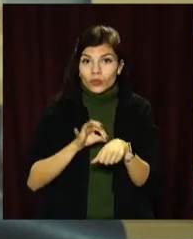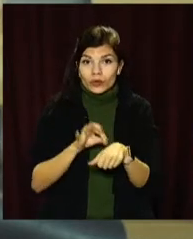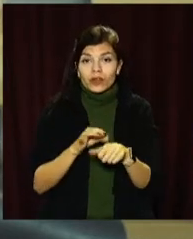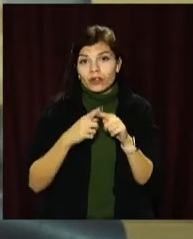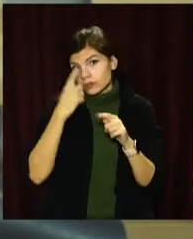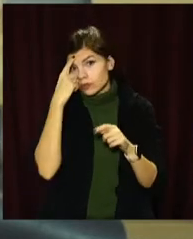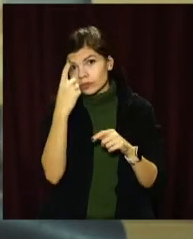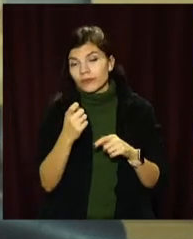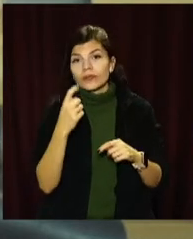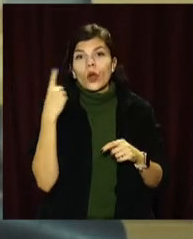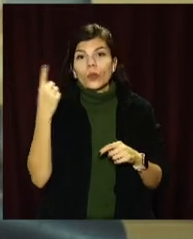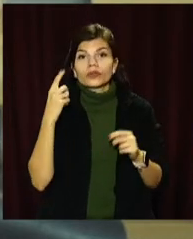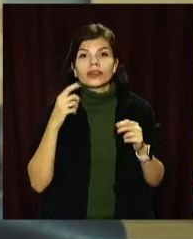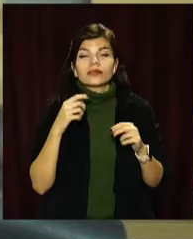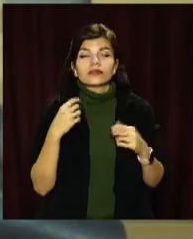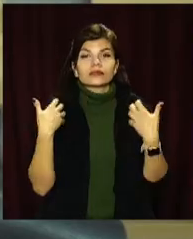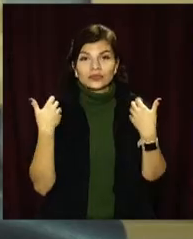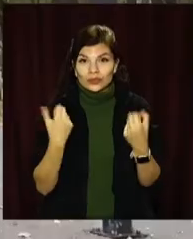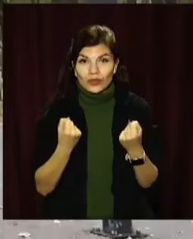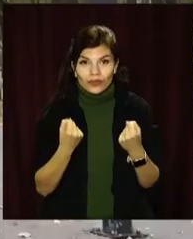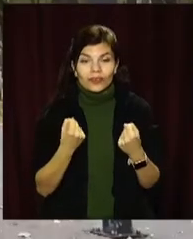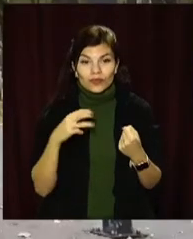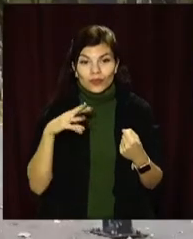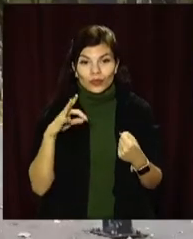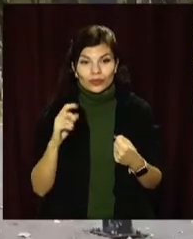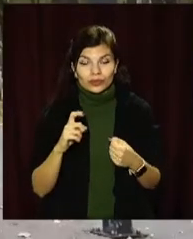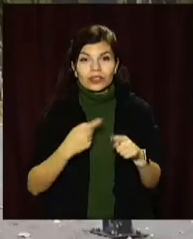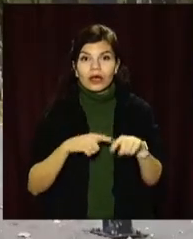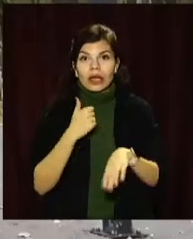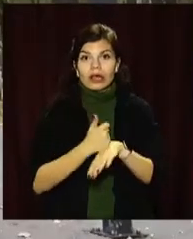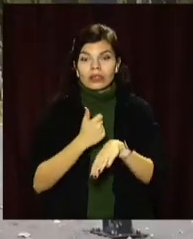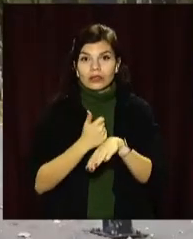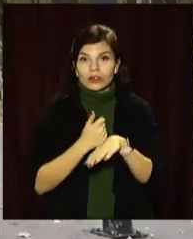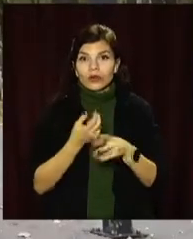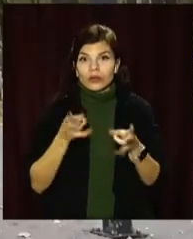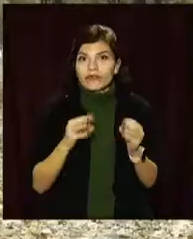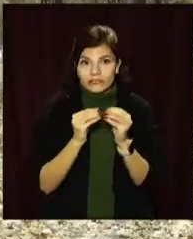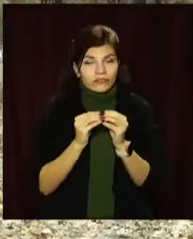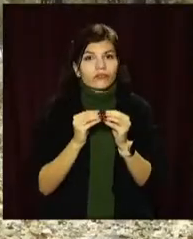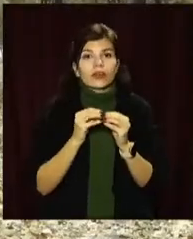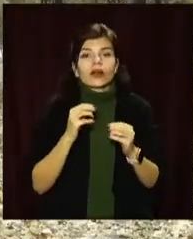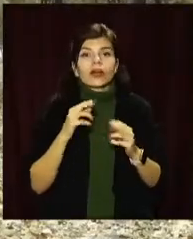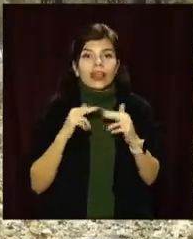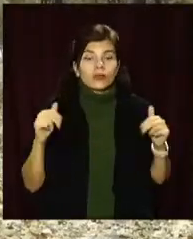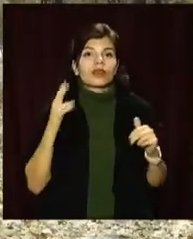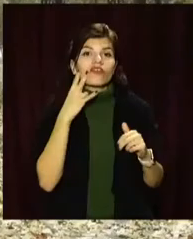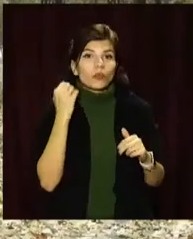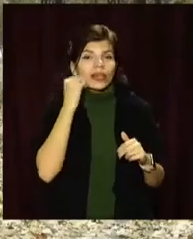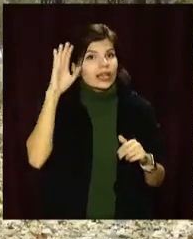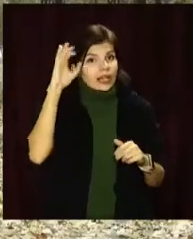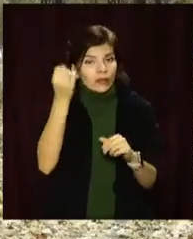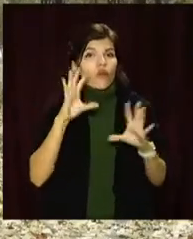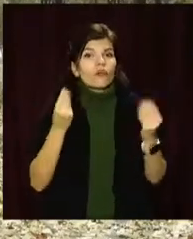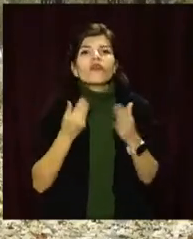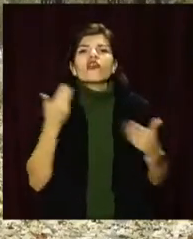це повідомляють в обласному департаменті охорони здоров'я. В антилідерах залишаються Дніпро, Новомосковський, Кривий Ріг.